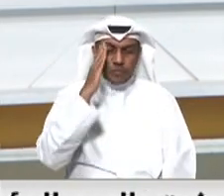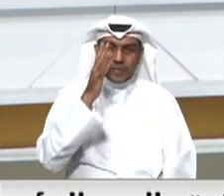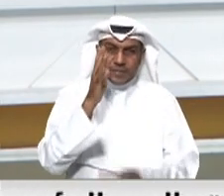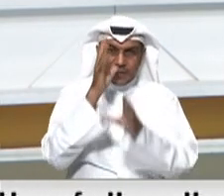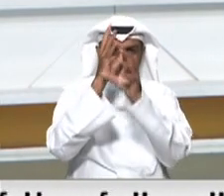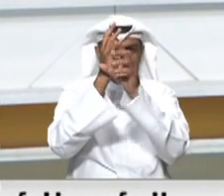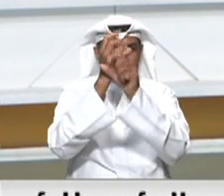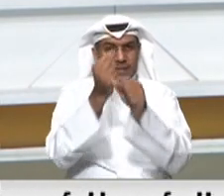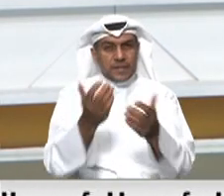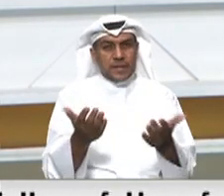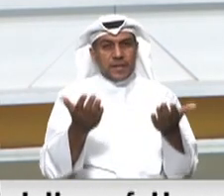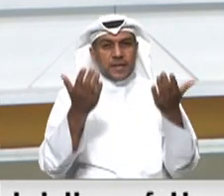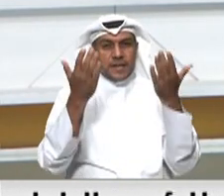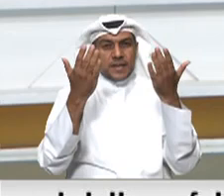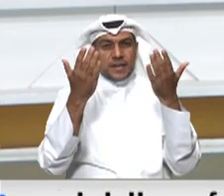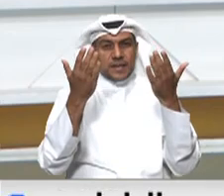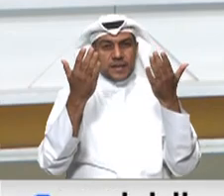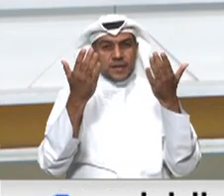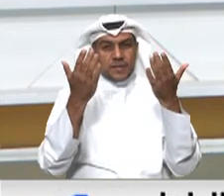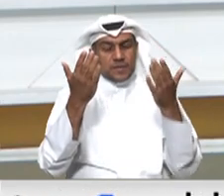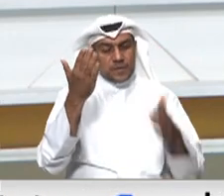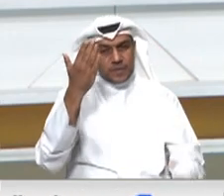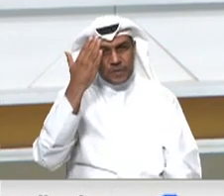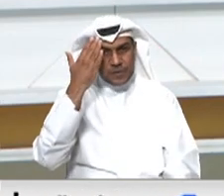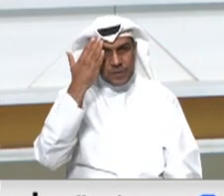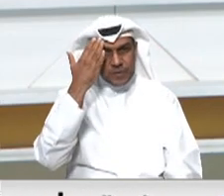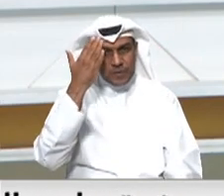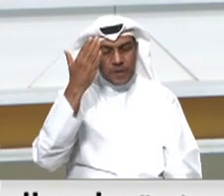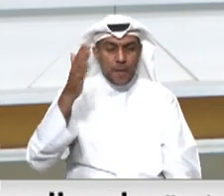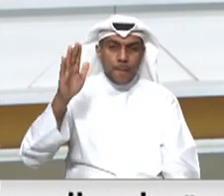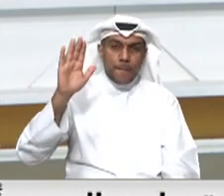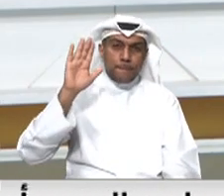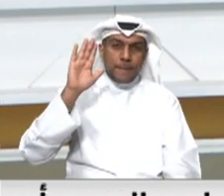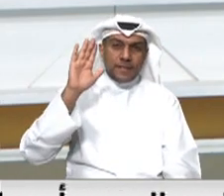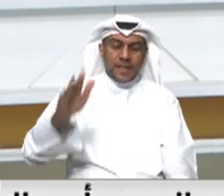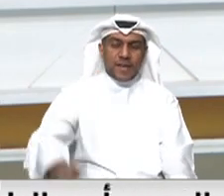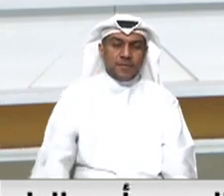نشرتنا الجوية، شكرا على المتابعة، والآن ننتقل إلى الزملاء في الاستديو.